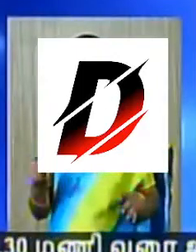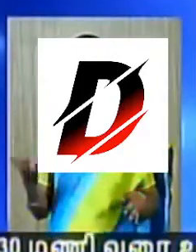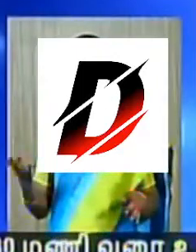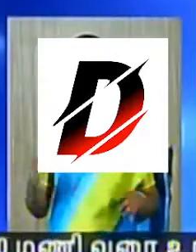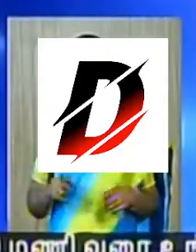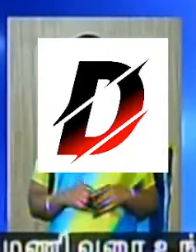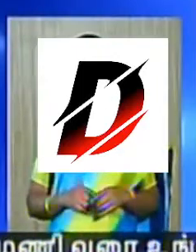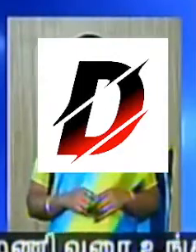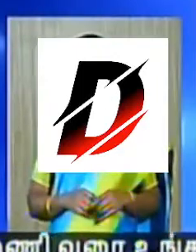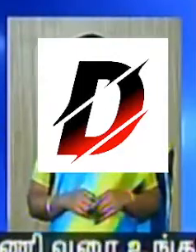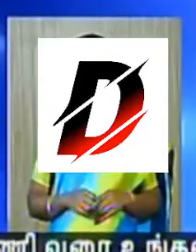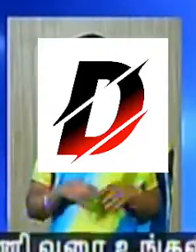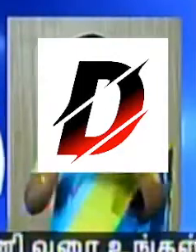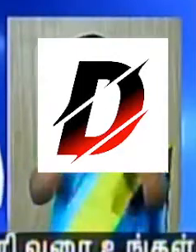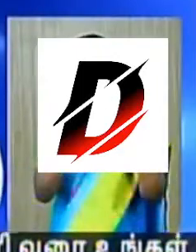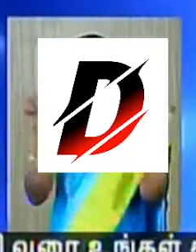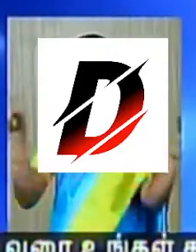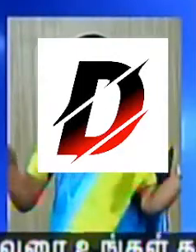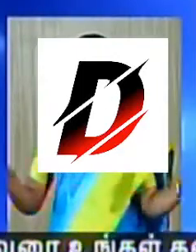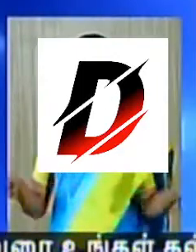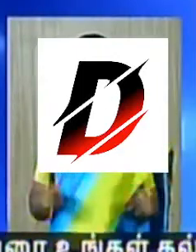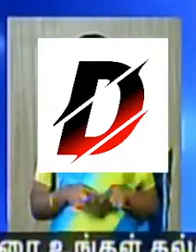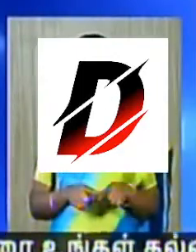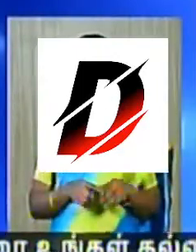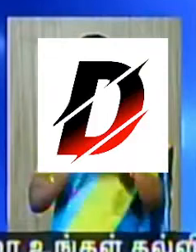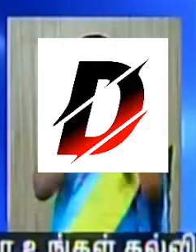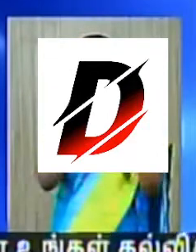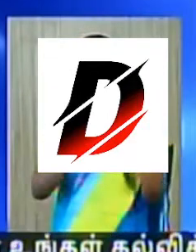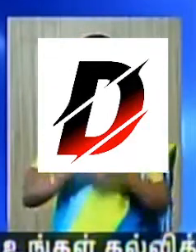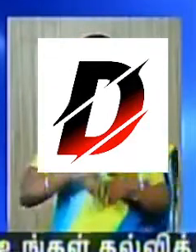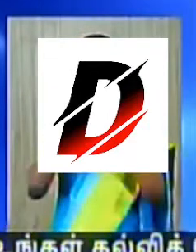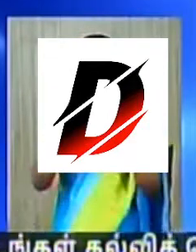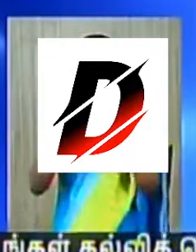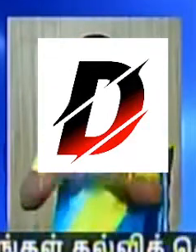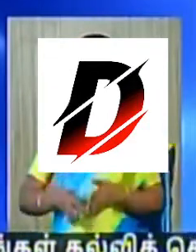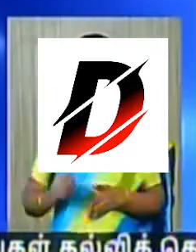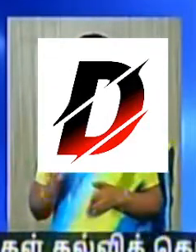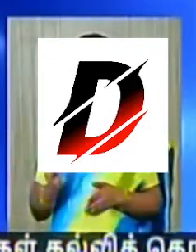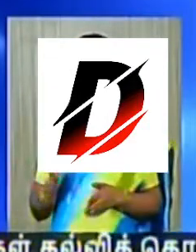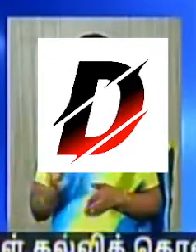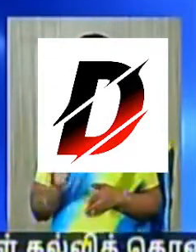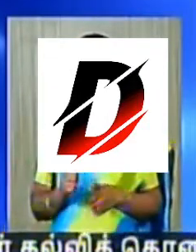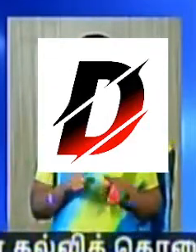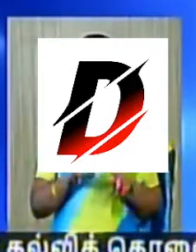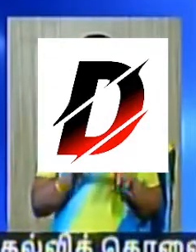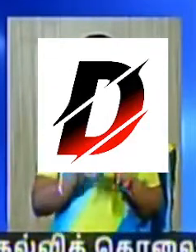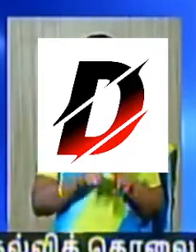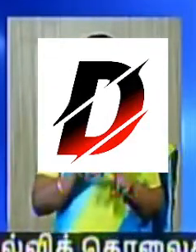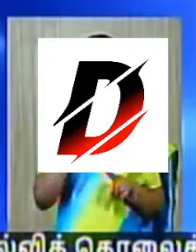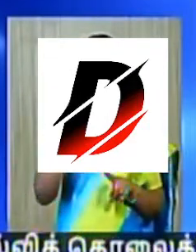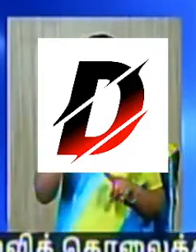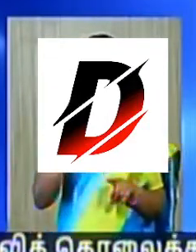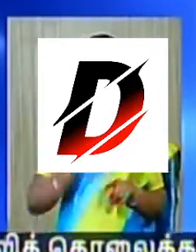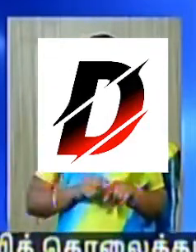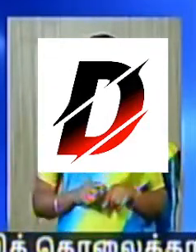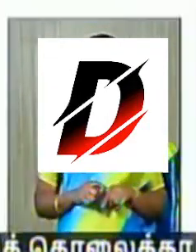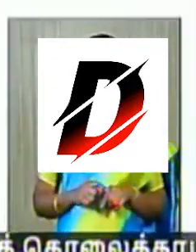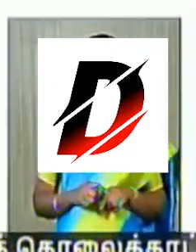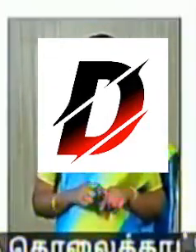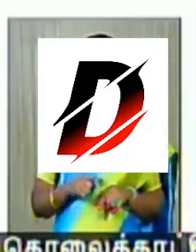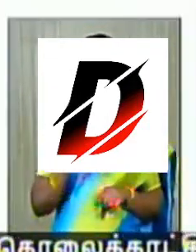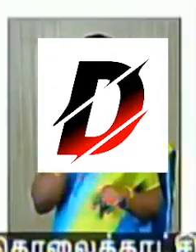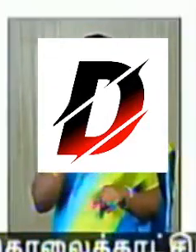நிரலில் x²-9 போட்டாச்சு, ஒய். இப்போ x² உங்களை தான் எழுத தெரியுமே, -4² எல்லாருக்கும் தெரிஞ்ச